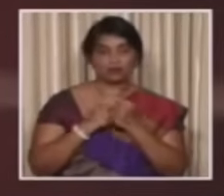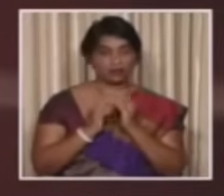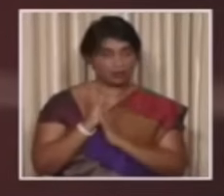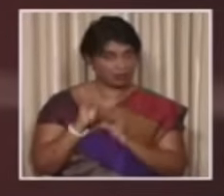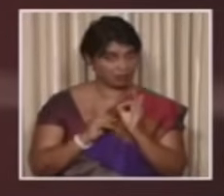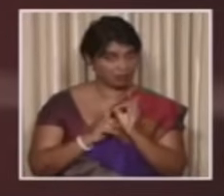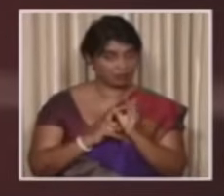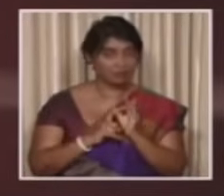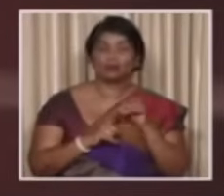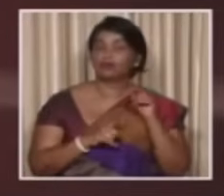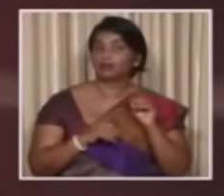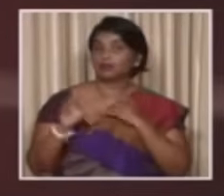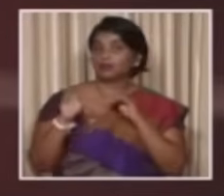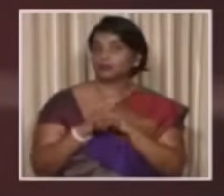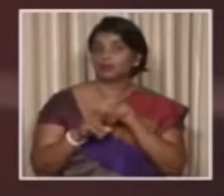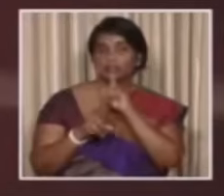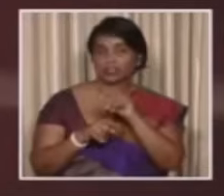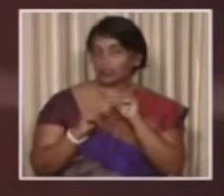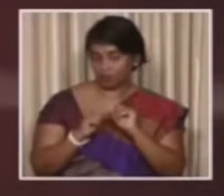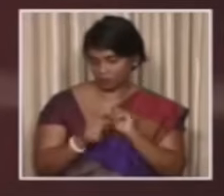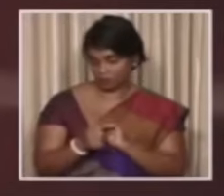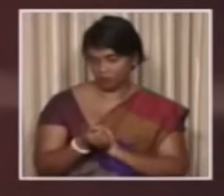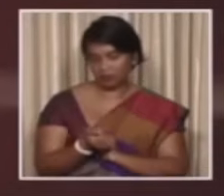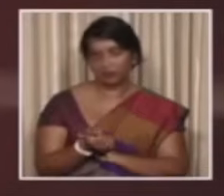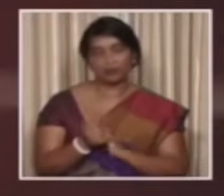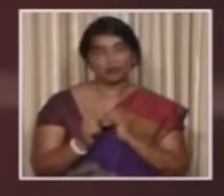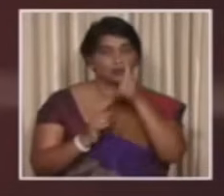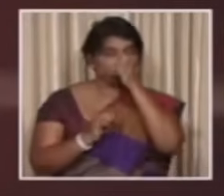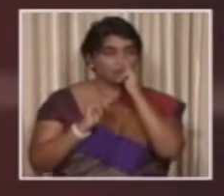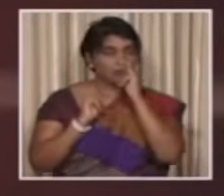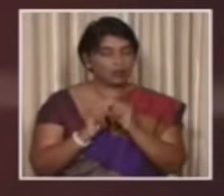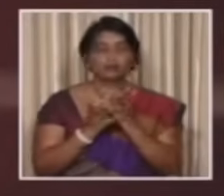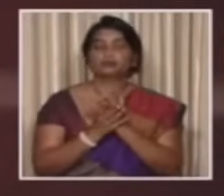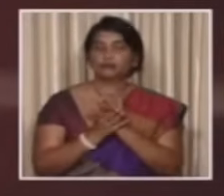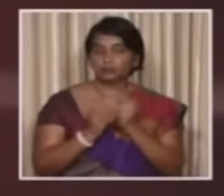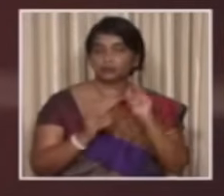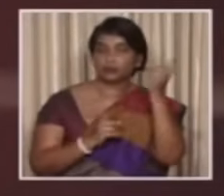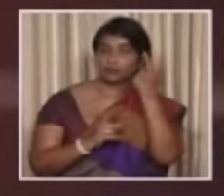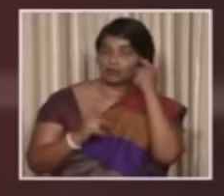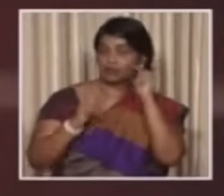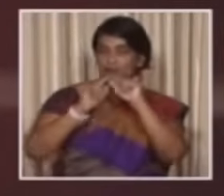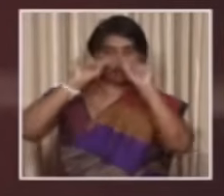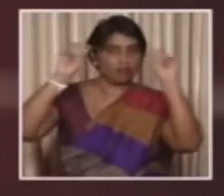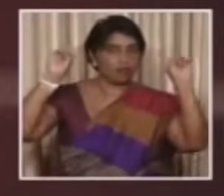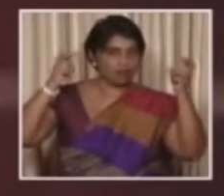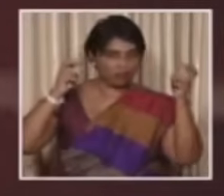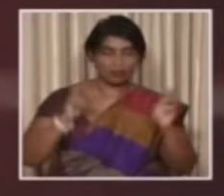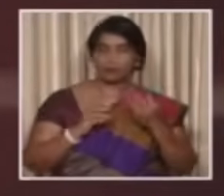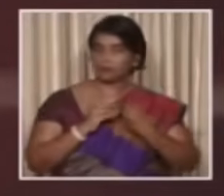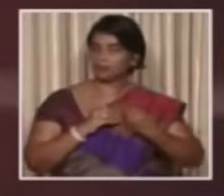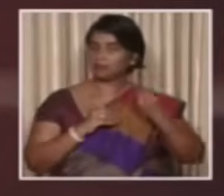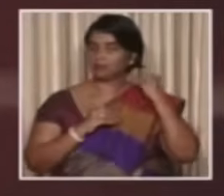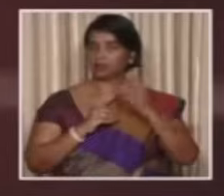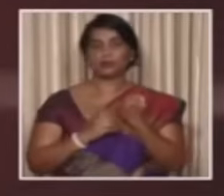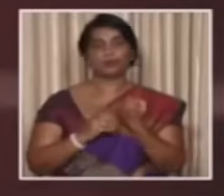මැතිතුමා මේ ප්‍රවේශය කියන්නේ මෙහෙමයි. දූෂණය තුරන් කිරීම ඉතාම ජනප්‍රිය මාතෘකාවකි. මෑත කාලය